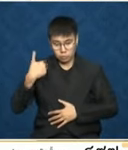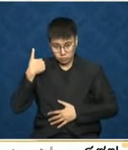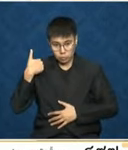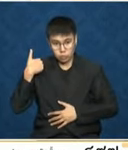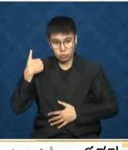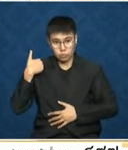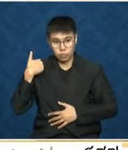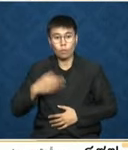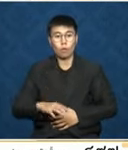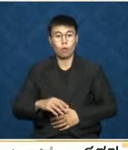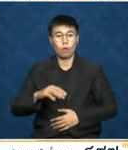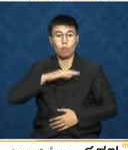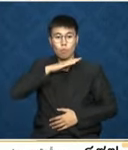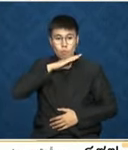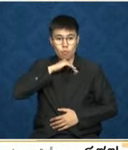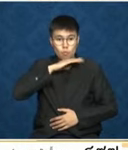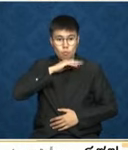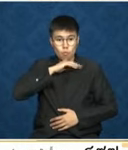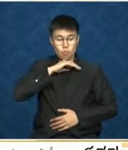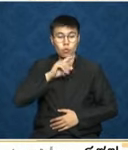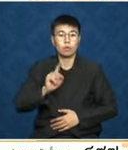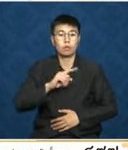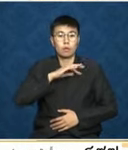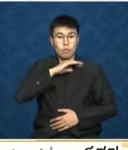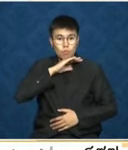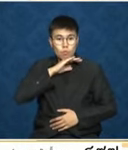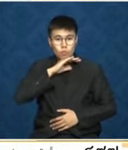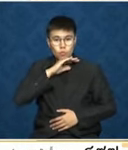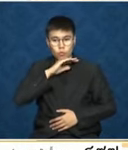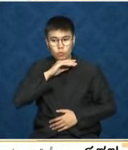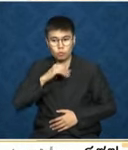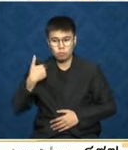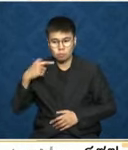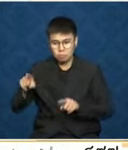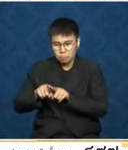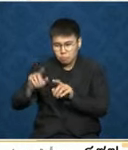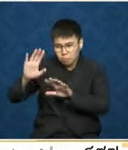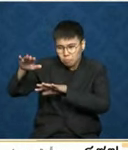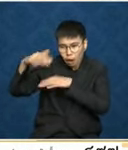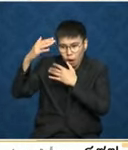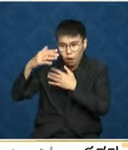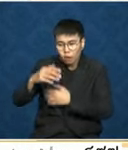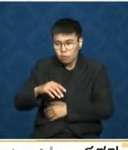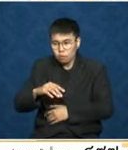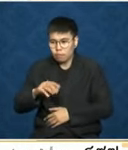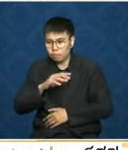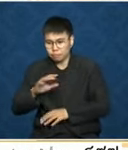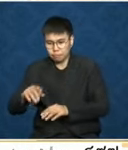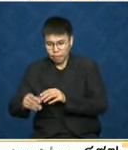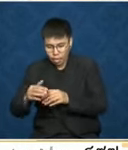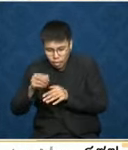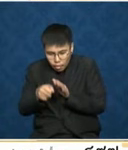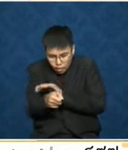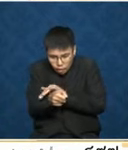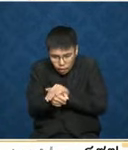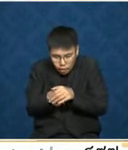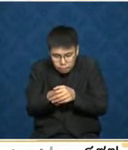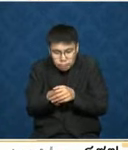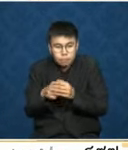หมูเถื่อนเนื้อวัวเถื่อนต่อกันเลยครับวันนี้หมู